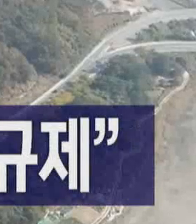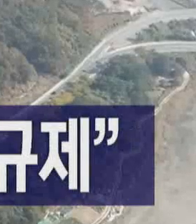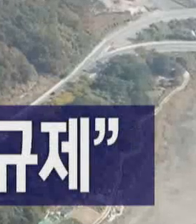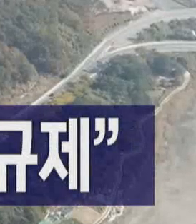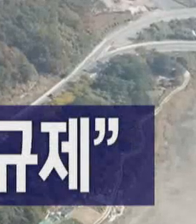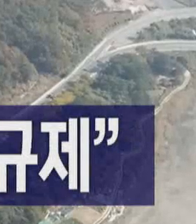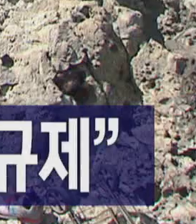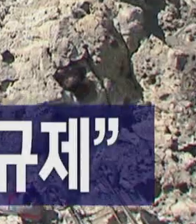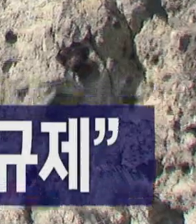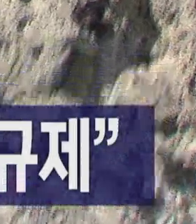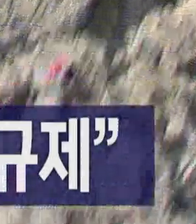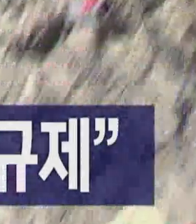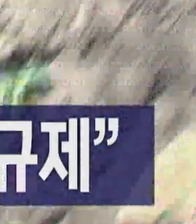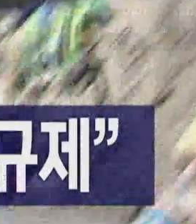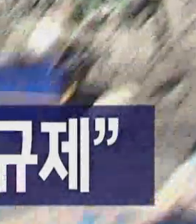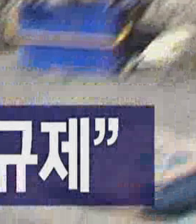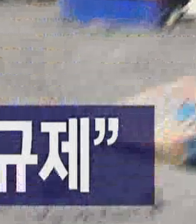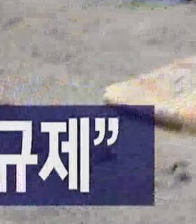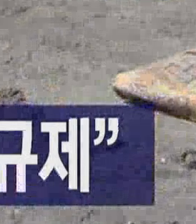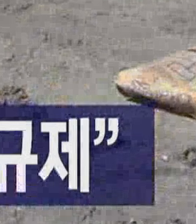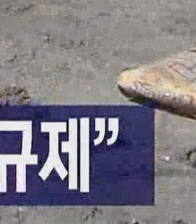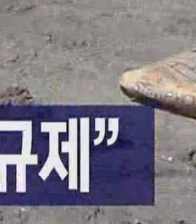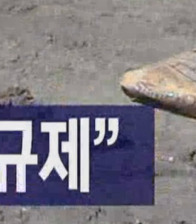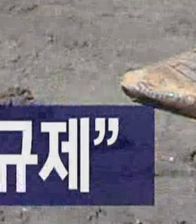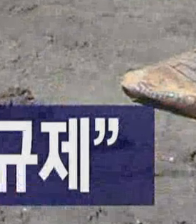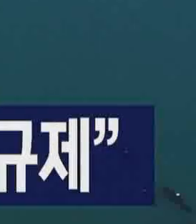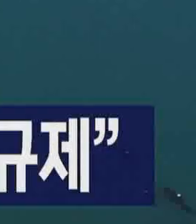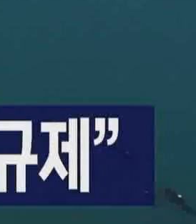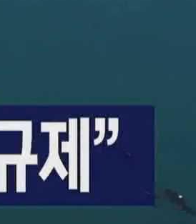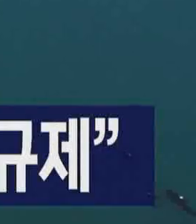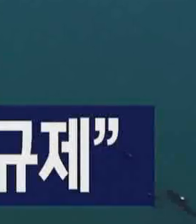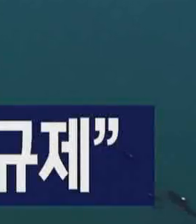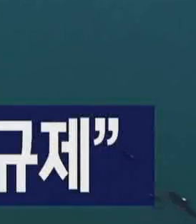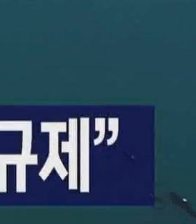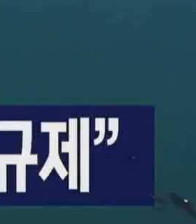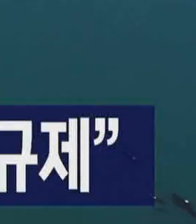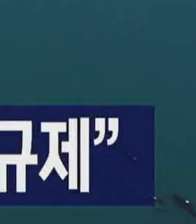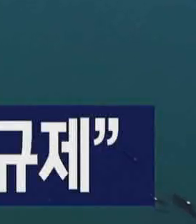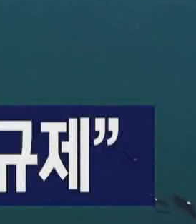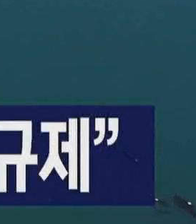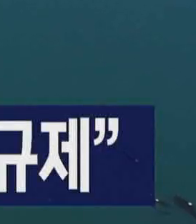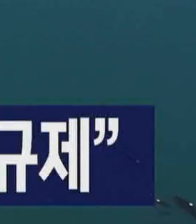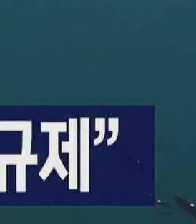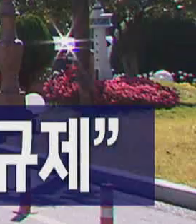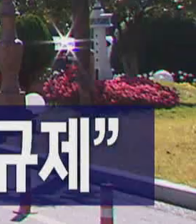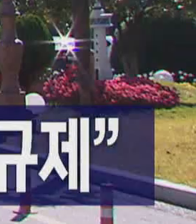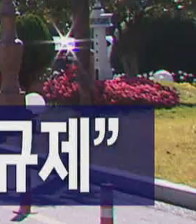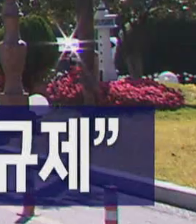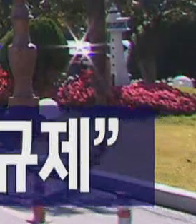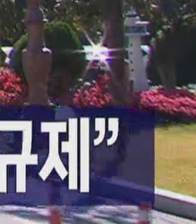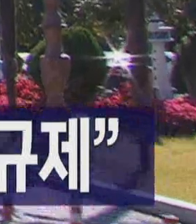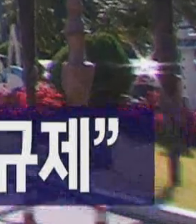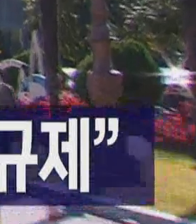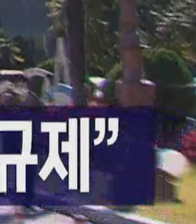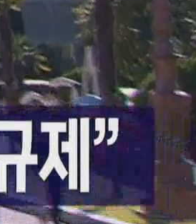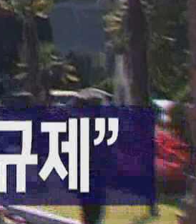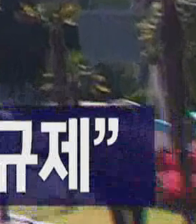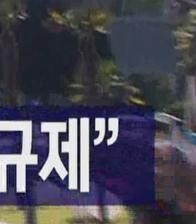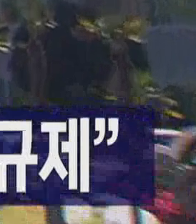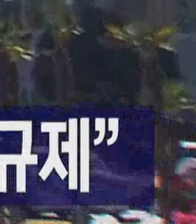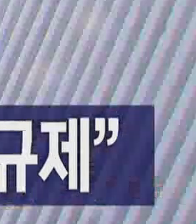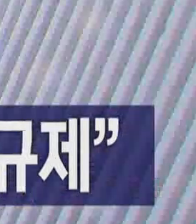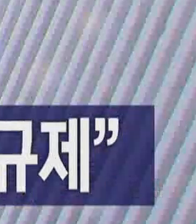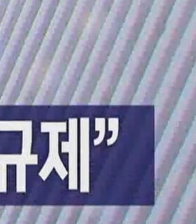난개발에 대한 여수시의 상황인식이 아니하다는 지적이 나오고 있습니다. 허울뿐인 규제에 앞서 구조적인 대책을 서둘러야 한다는